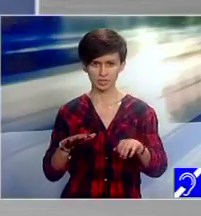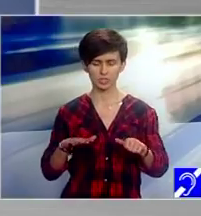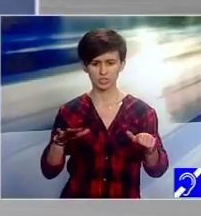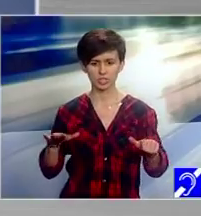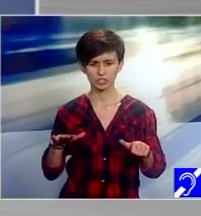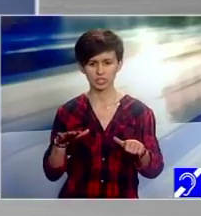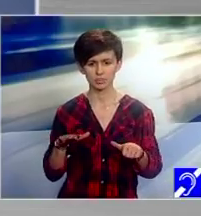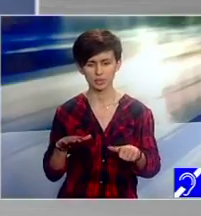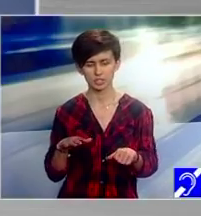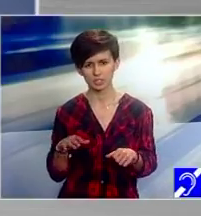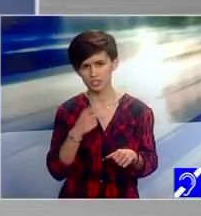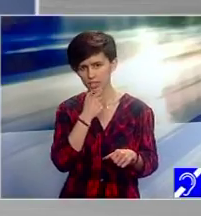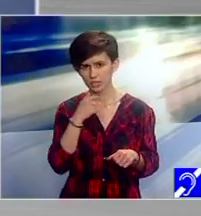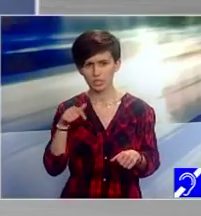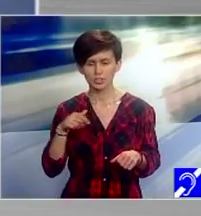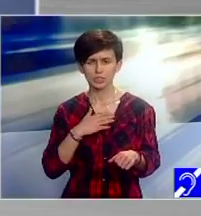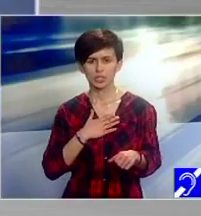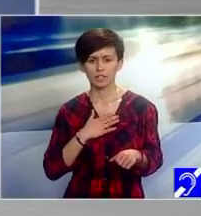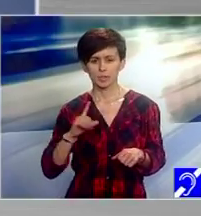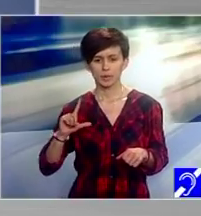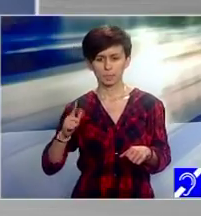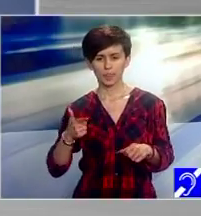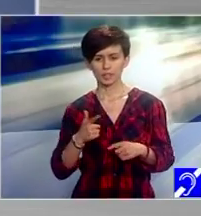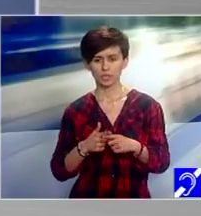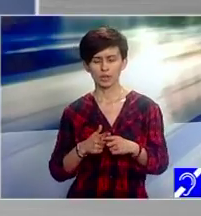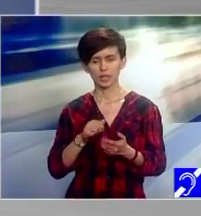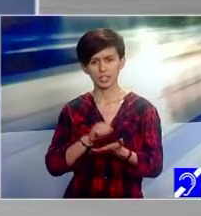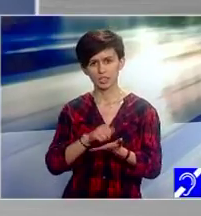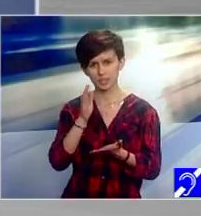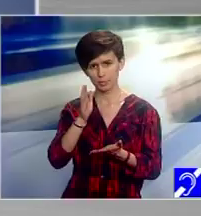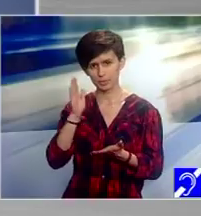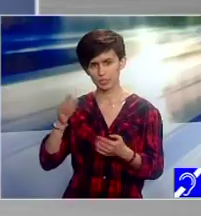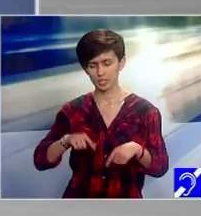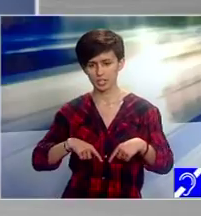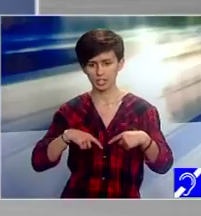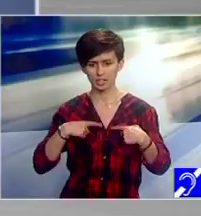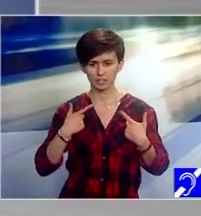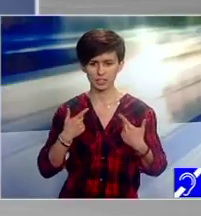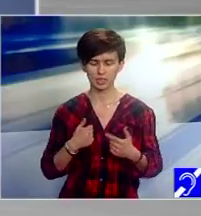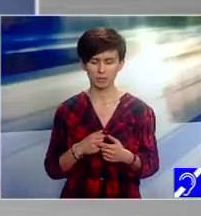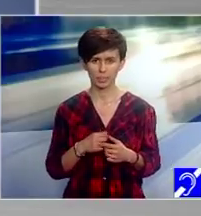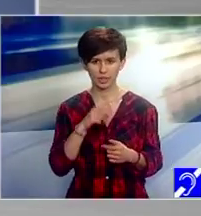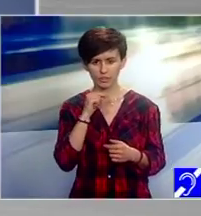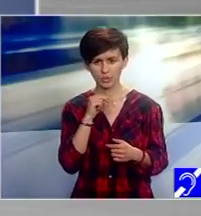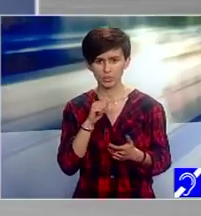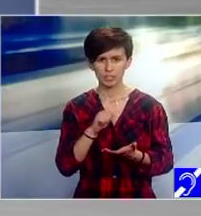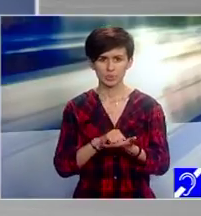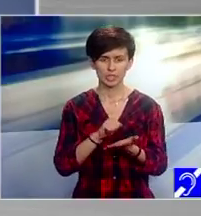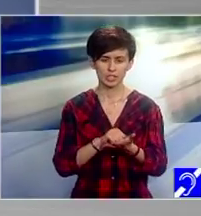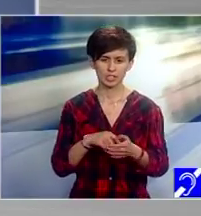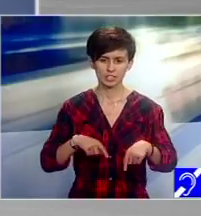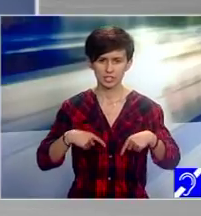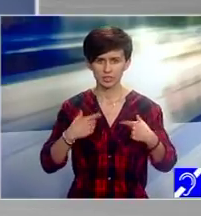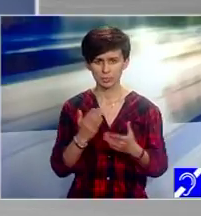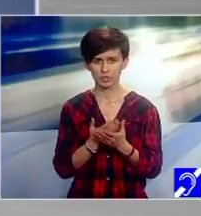16, anul acesta avem și a doua oară Biblioteca Vie. Este vorba despre acele cărți vii, povești de viață